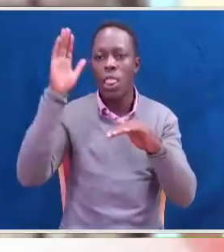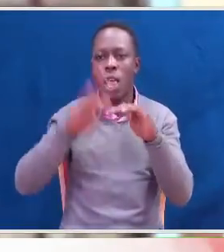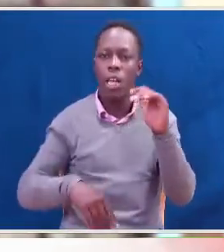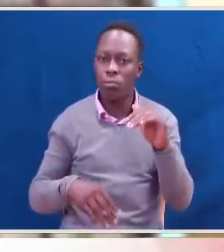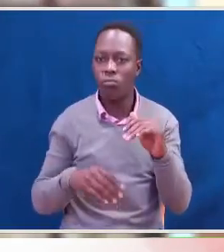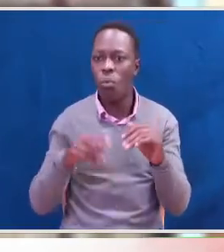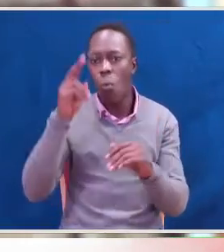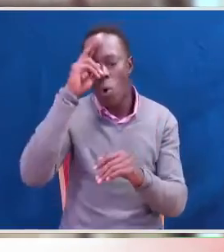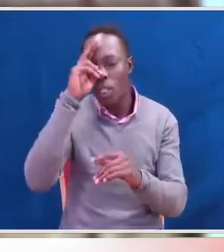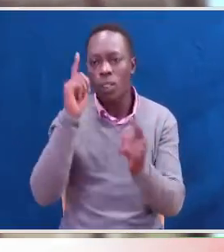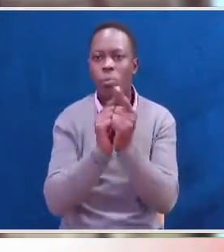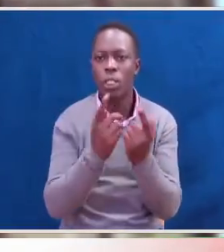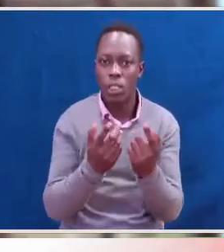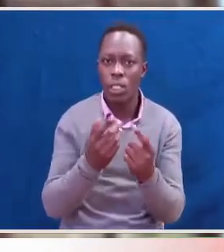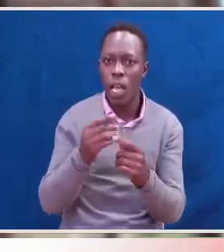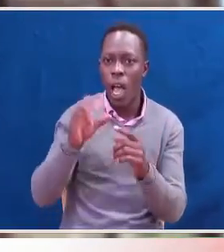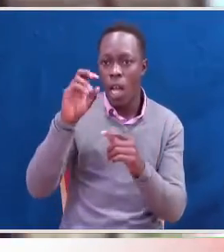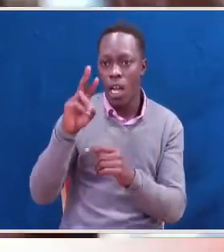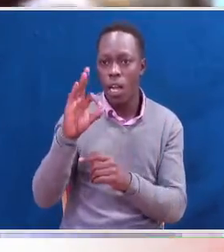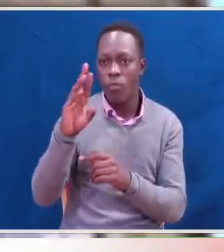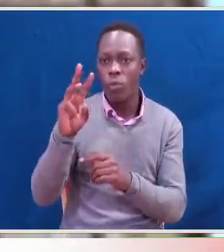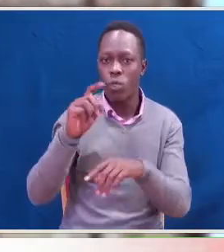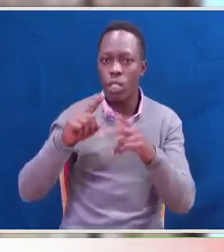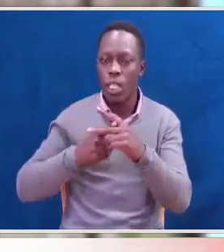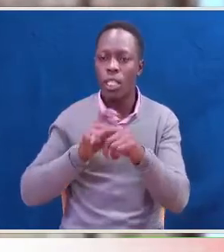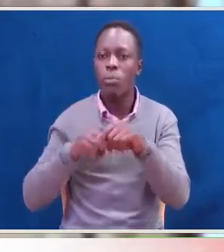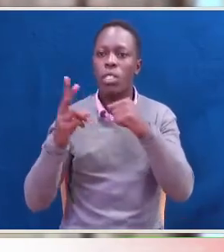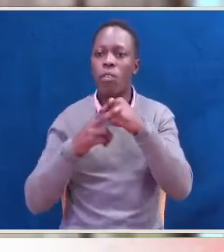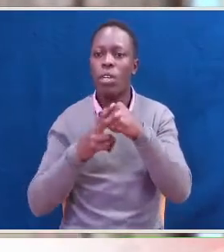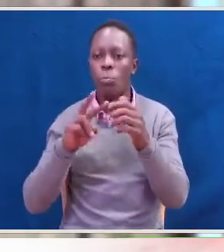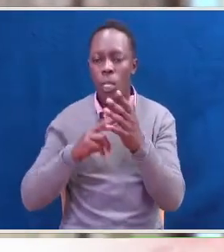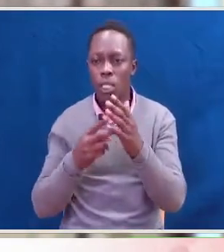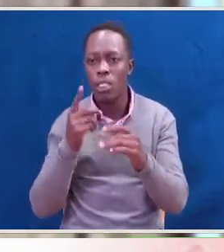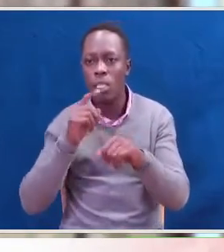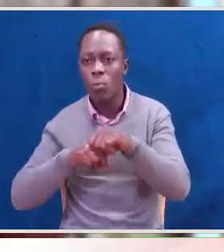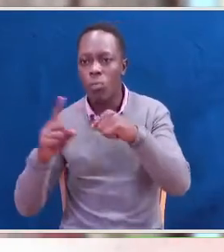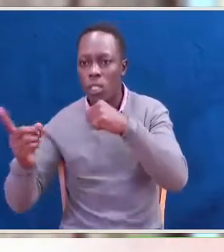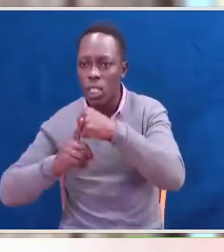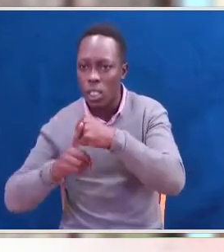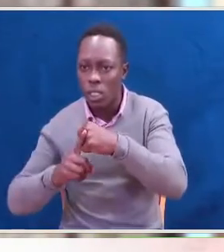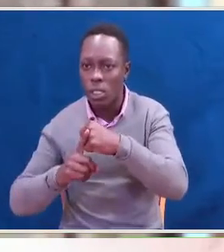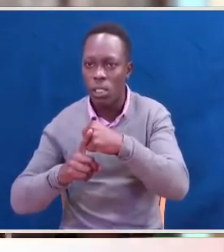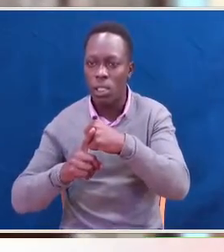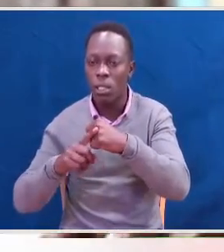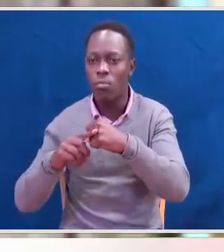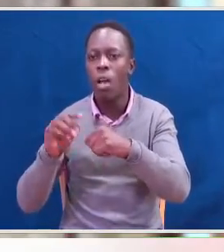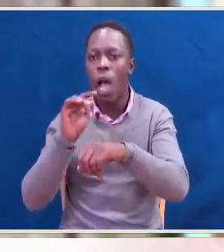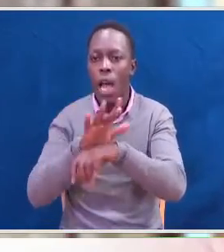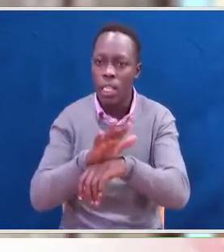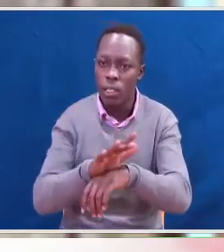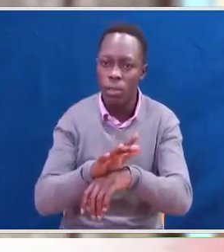sheria. Please, curfew starts at 7 o'clock. Everybody should be home by 6 o'clock. These are students, I'm sure they'll be home early. The teachers,